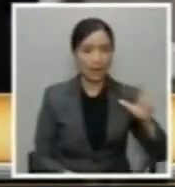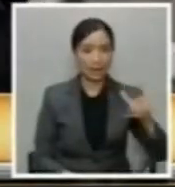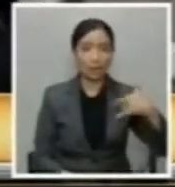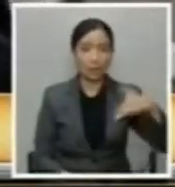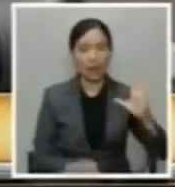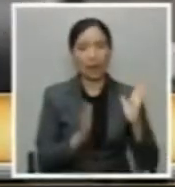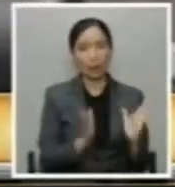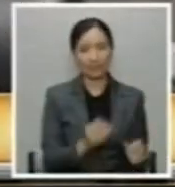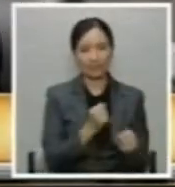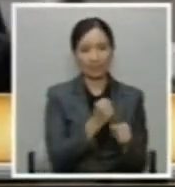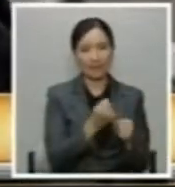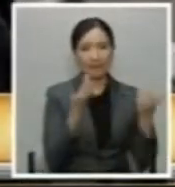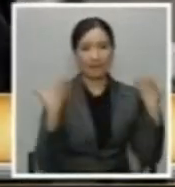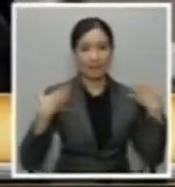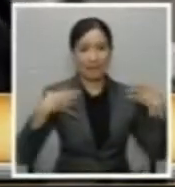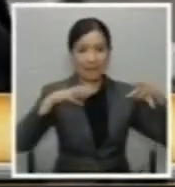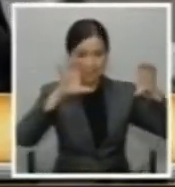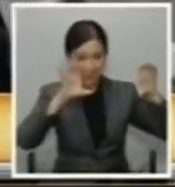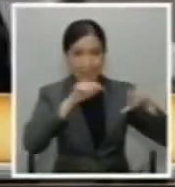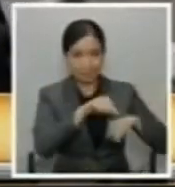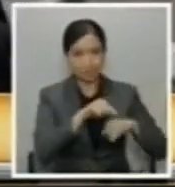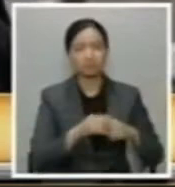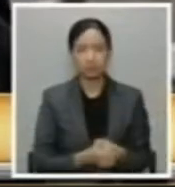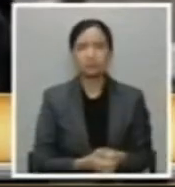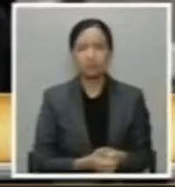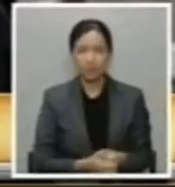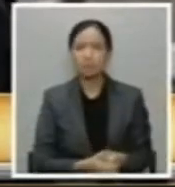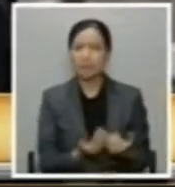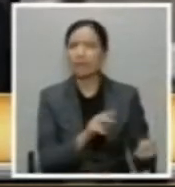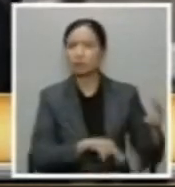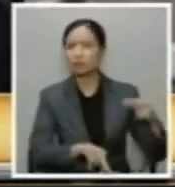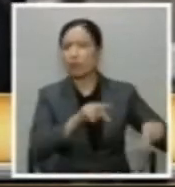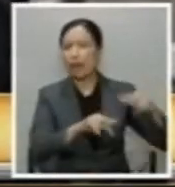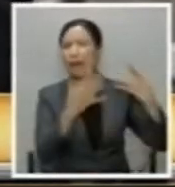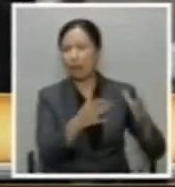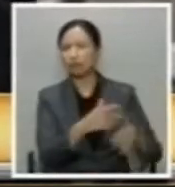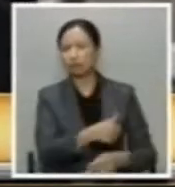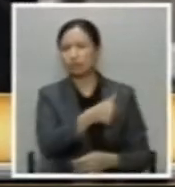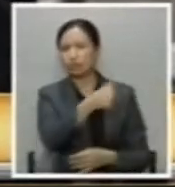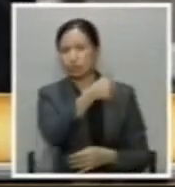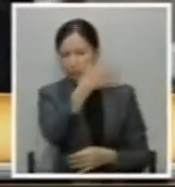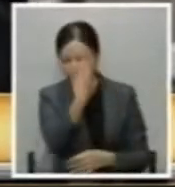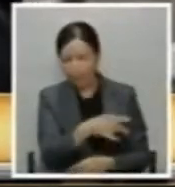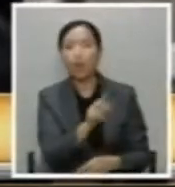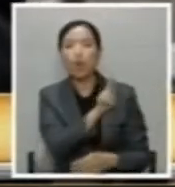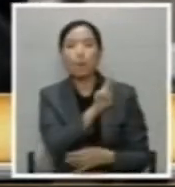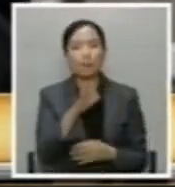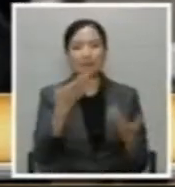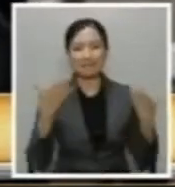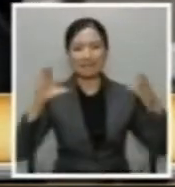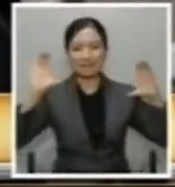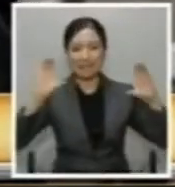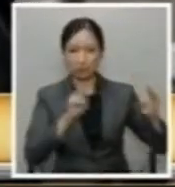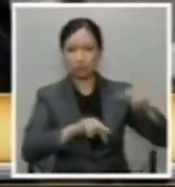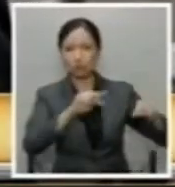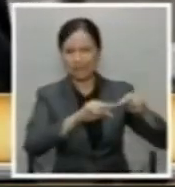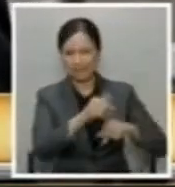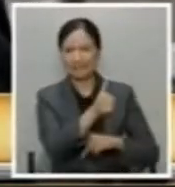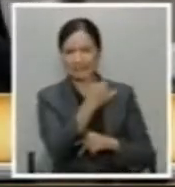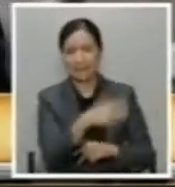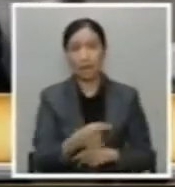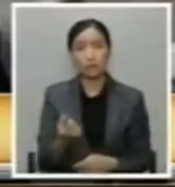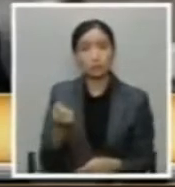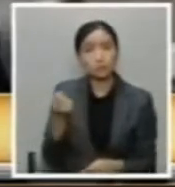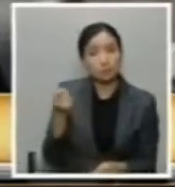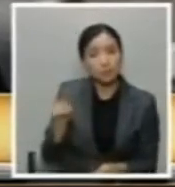นี้ผมคิดเราแยกส่วนไว้ได้เพราะมีการดูแลในระดับที่ดีในระดับหนึ่งแล้วแต่จาก